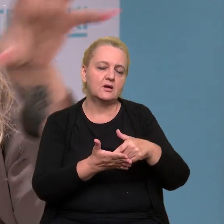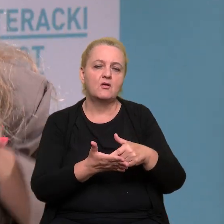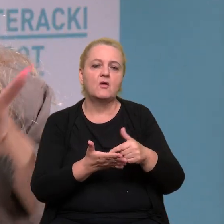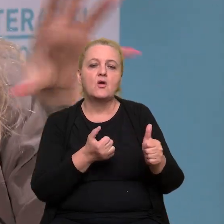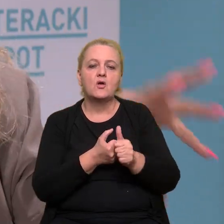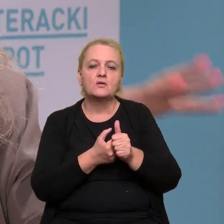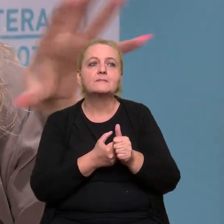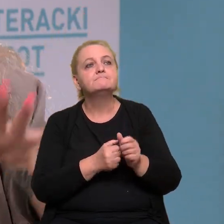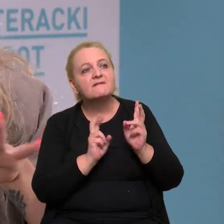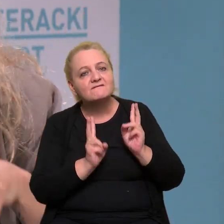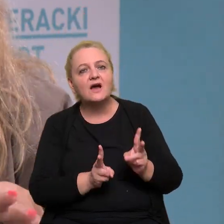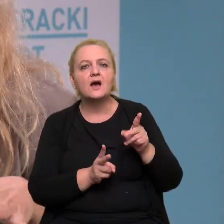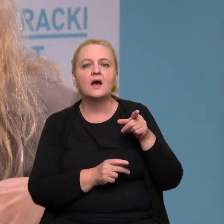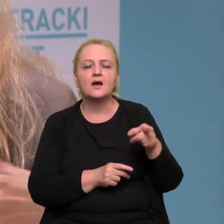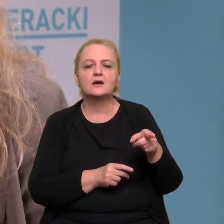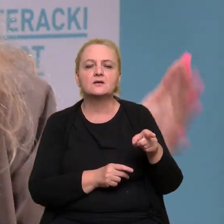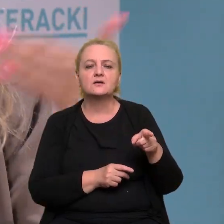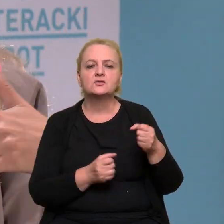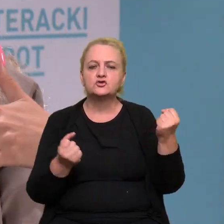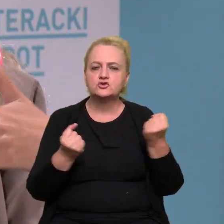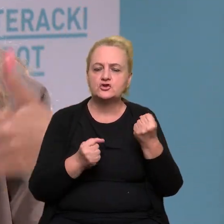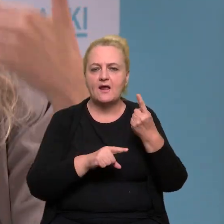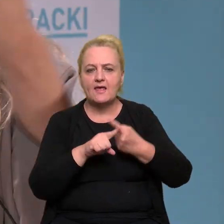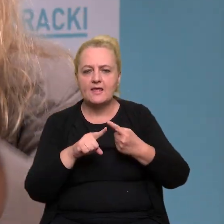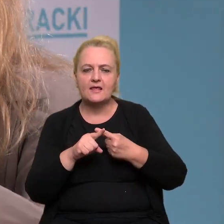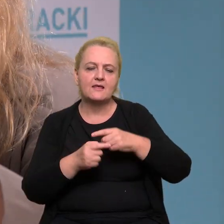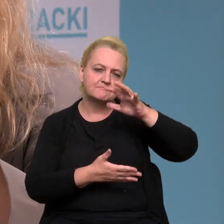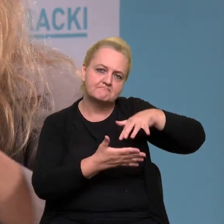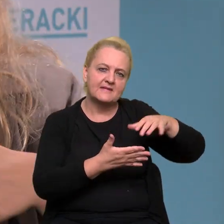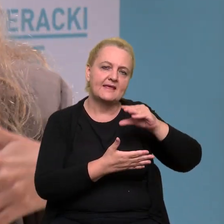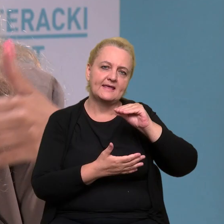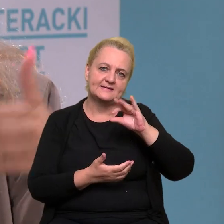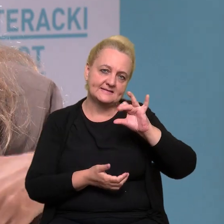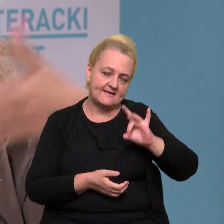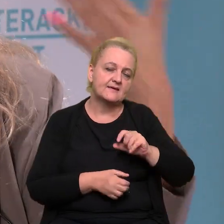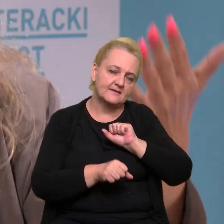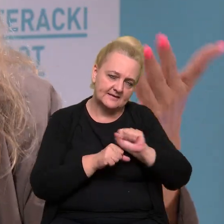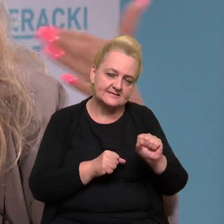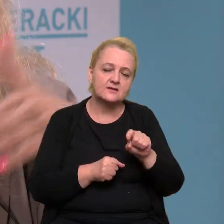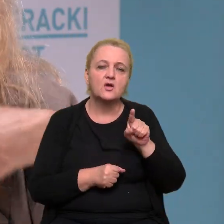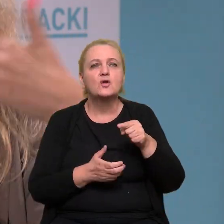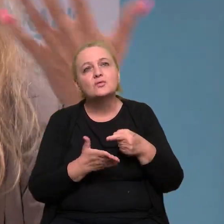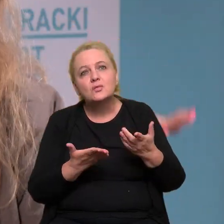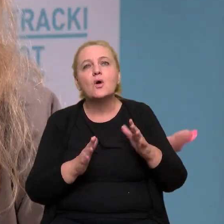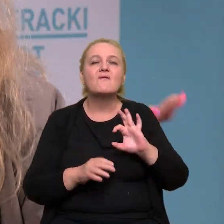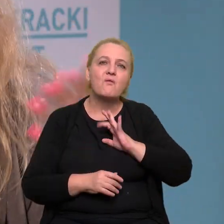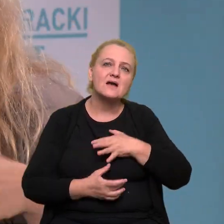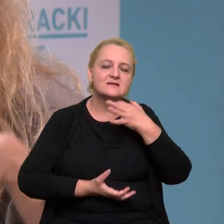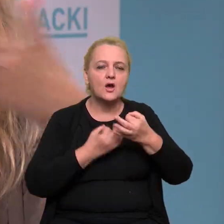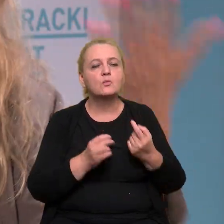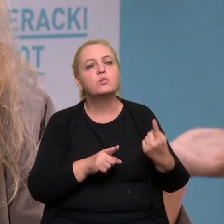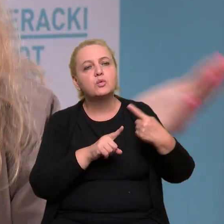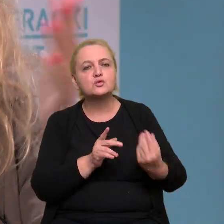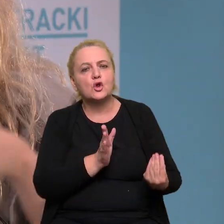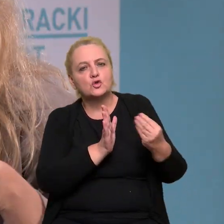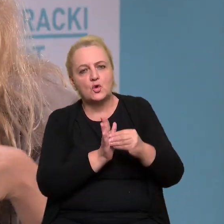mocno o autentyczność. Są silne elementy eseistyczne, więc jak gdyby pewna opowieść własna plus wartość dodana.